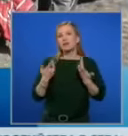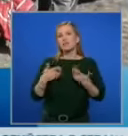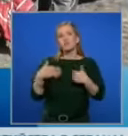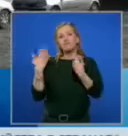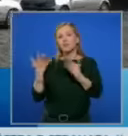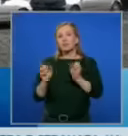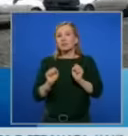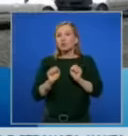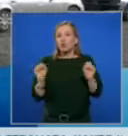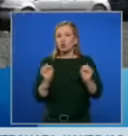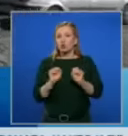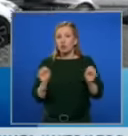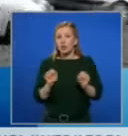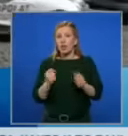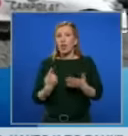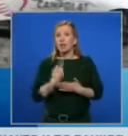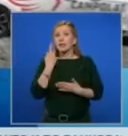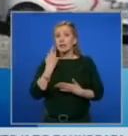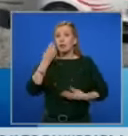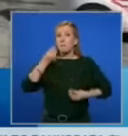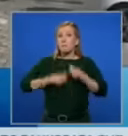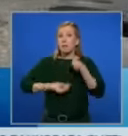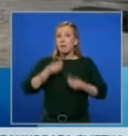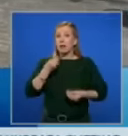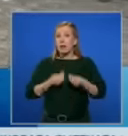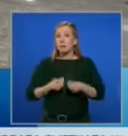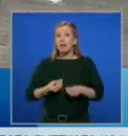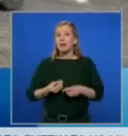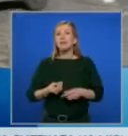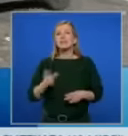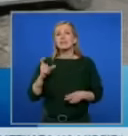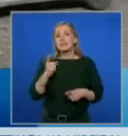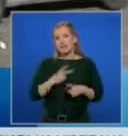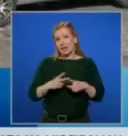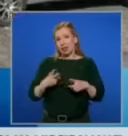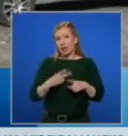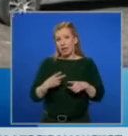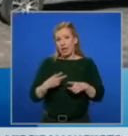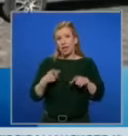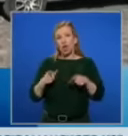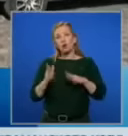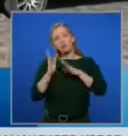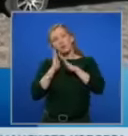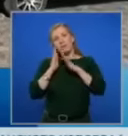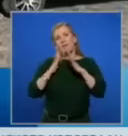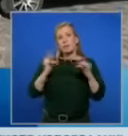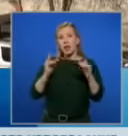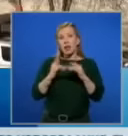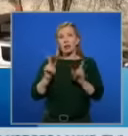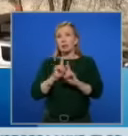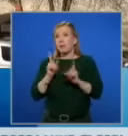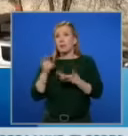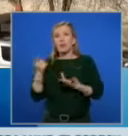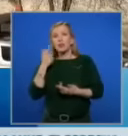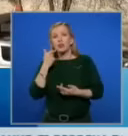изключително студено. Един от най-големите проблеми е санитарно-хигиения, защото тези, които спят в палатките, няма къде да отидат